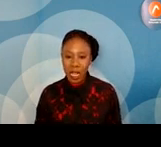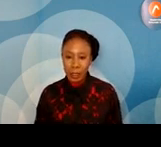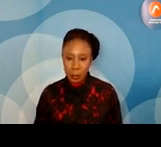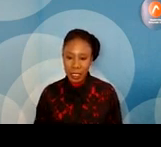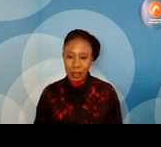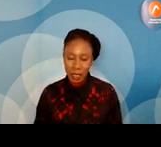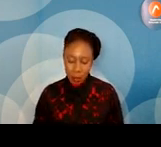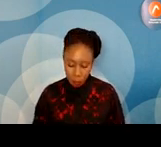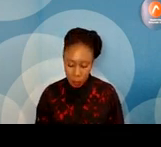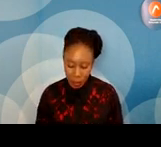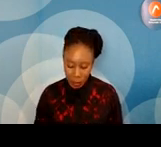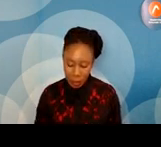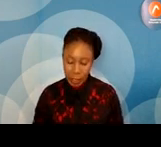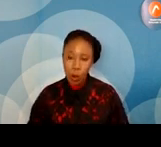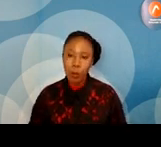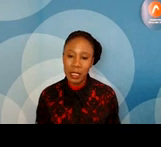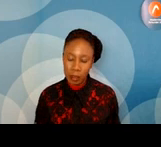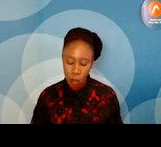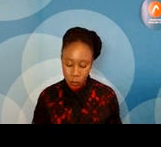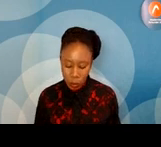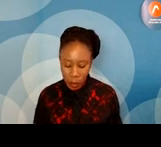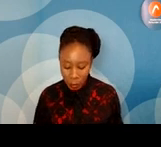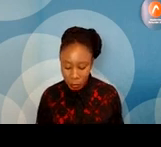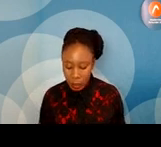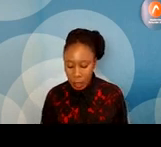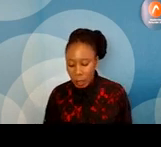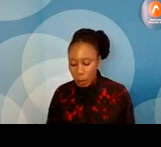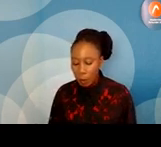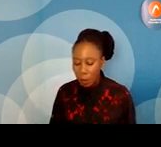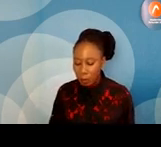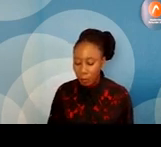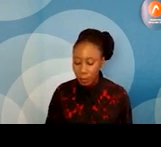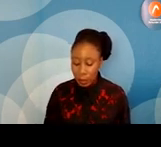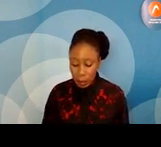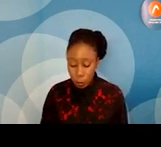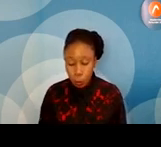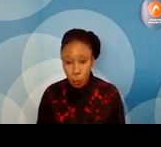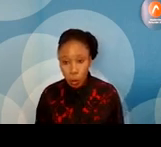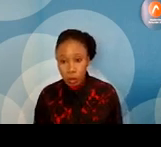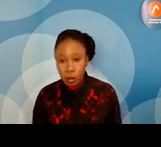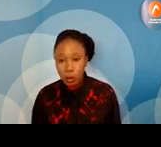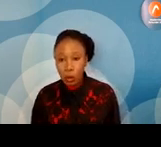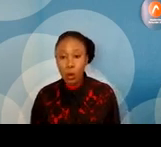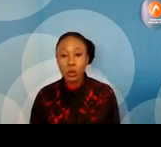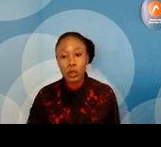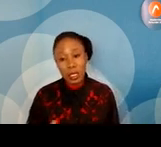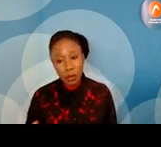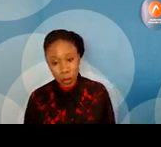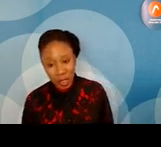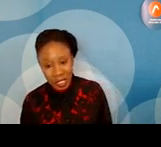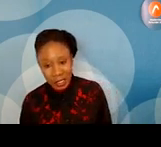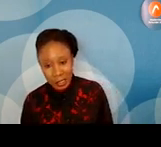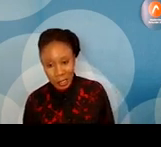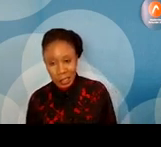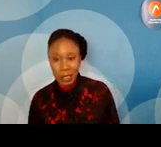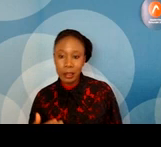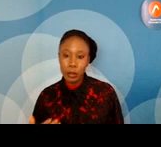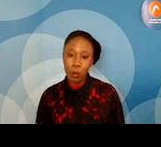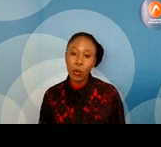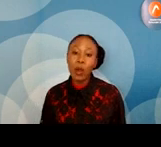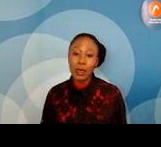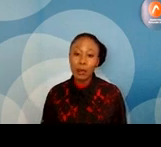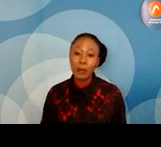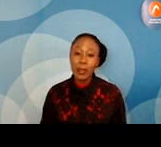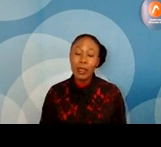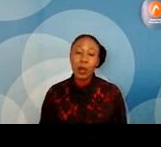man också arbeta med det. Det kommer inte av sig självt. Man behöver framförallt sätta upp mål och också tillföra insatser